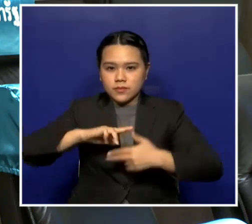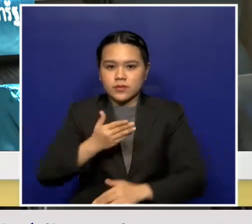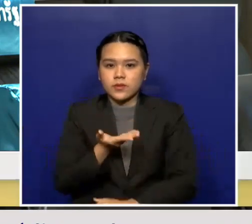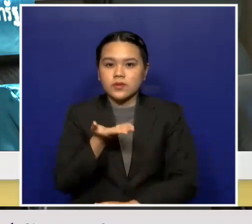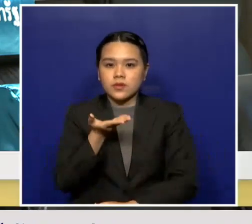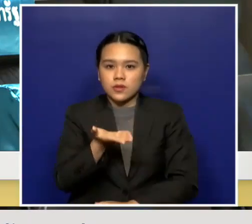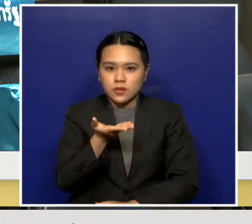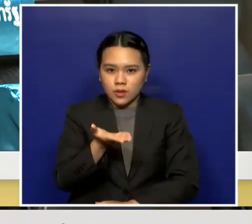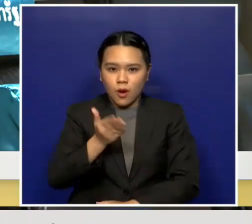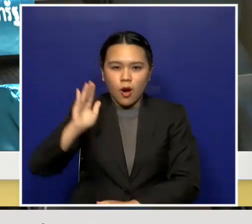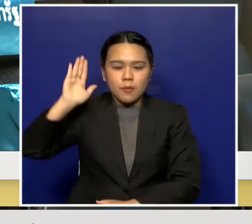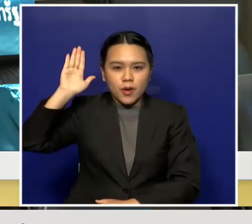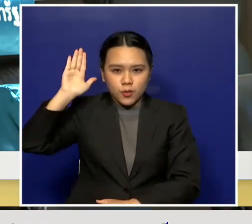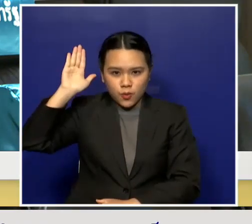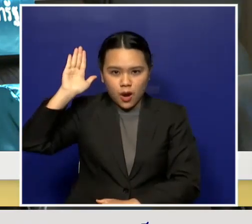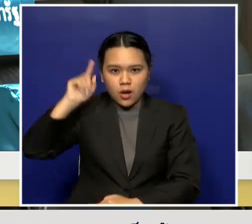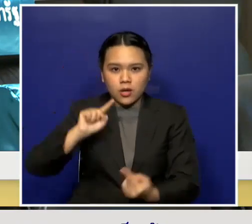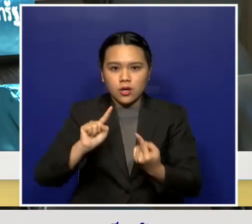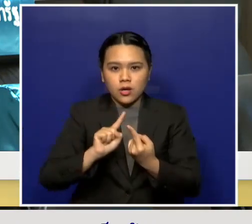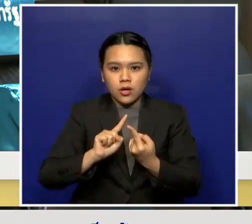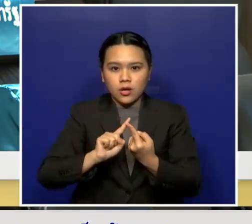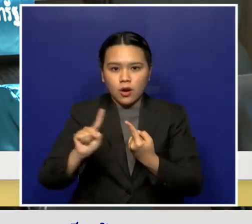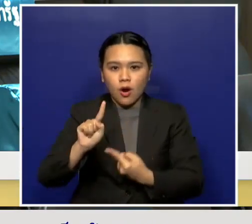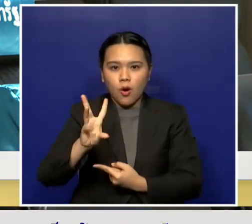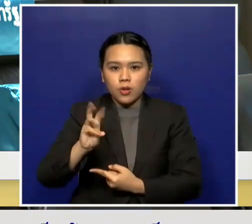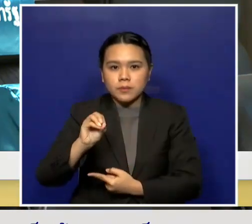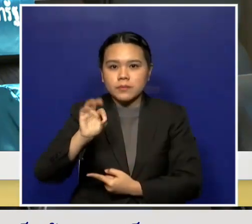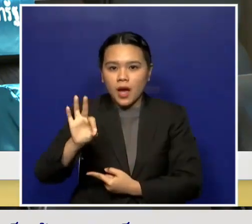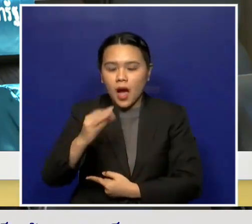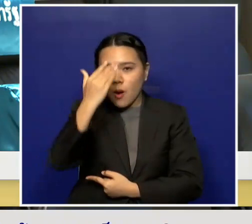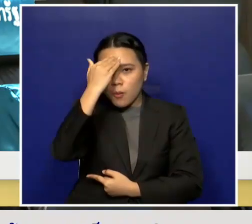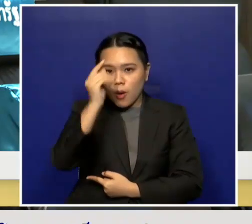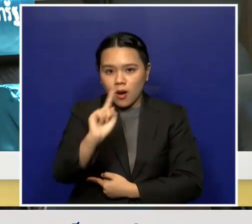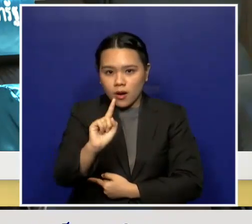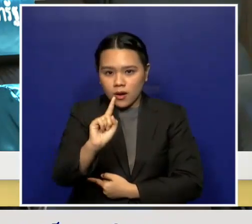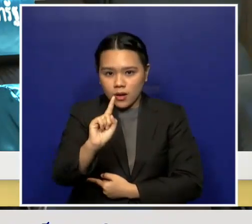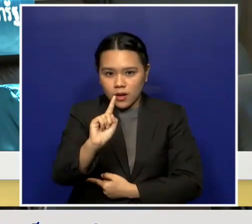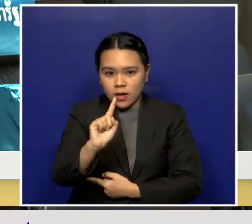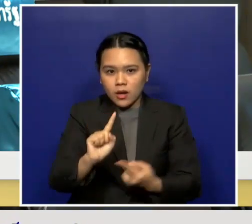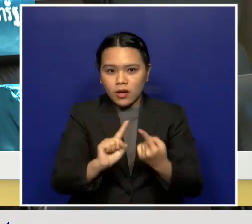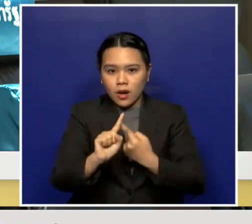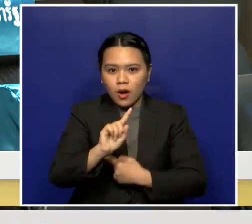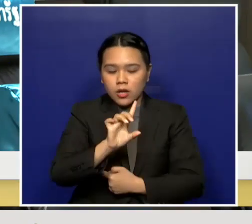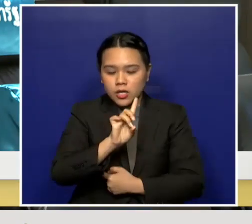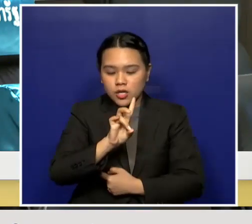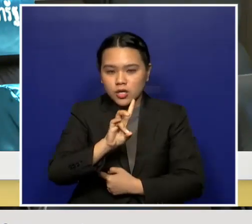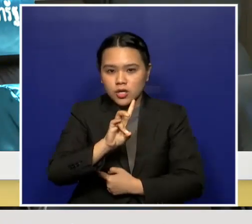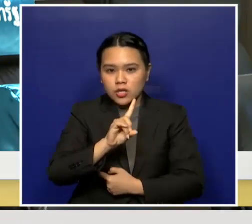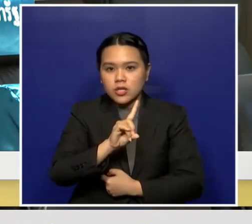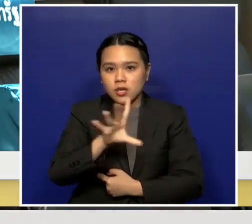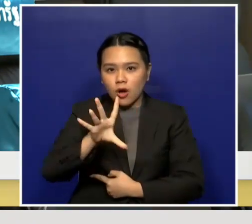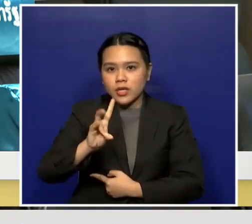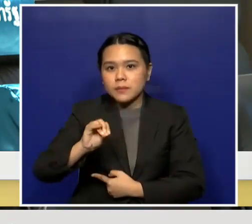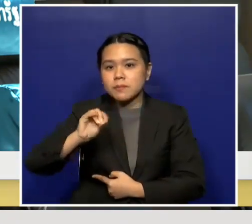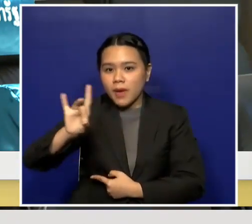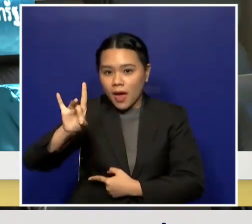กด ผมประท้วงตามข้อบังคับข้อที่69 เจ็บปวดมากเลย เนื่องจากข้อที่178การอภิปรายไม่วางใ